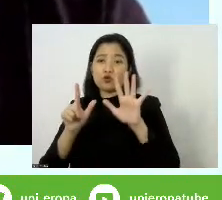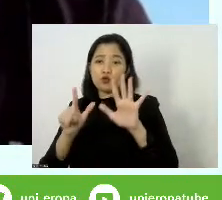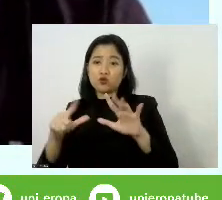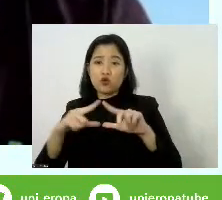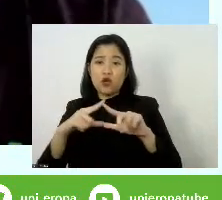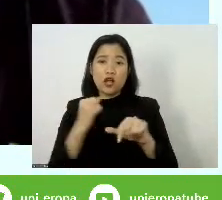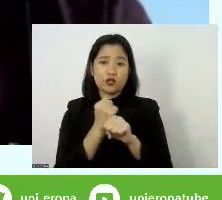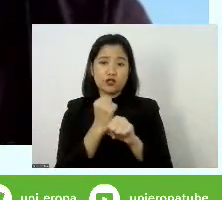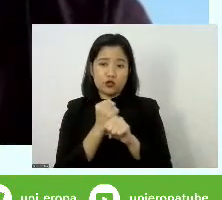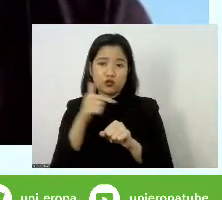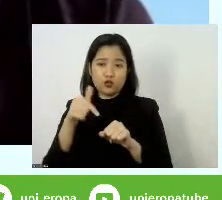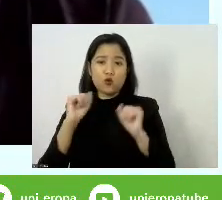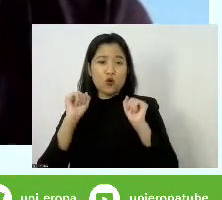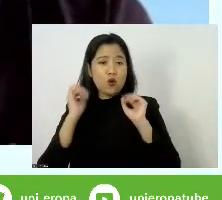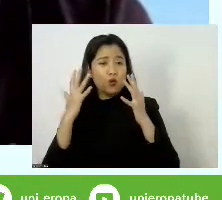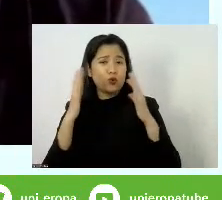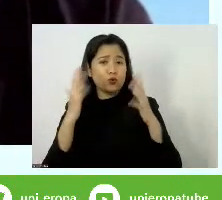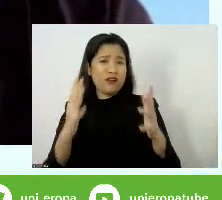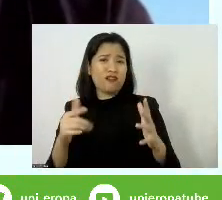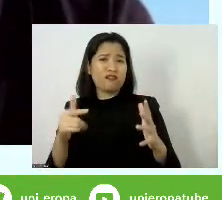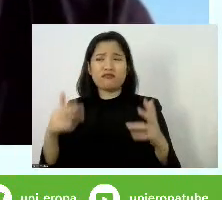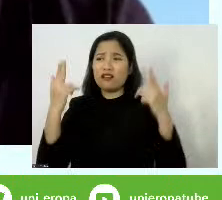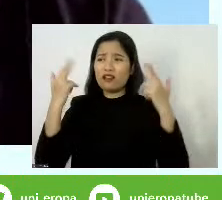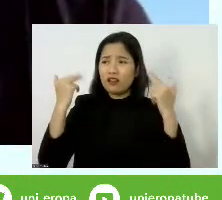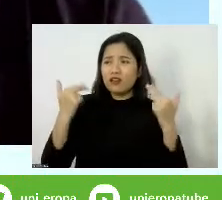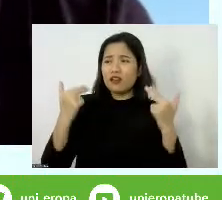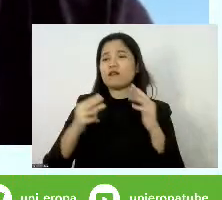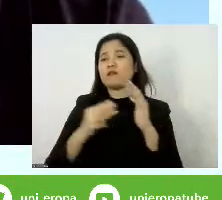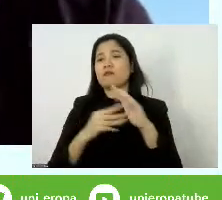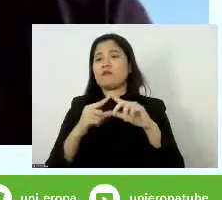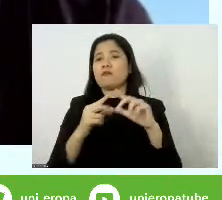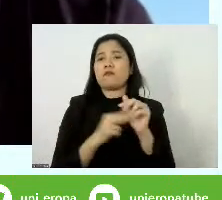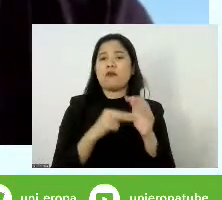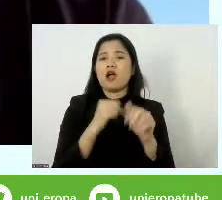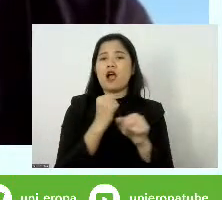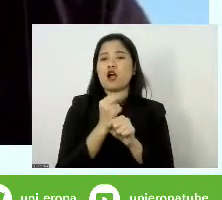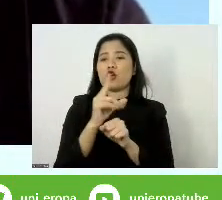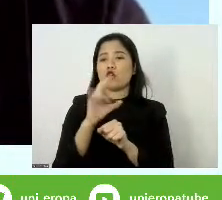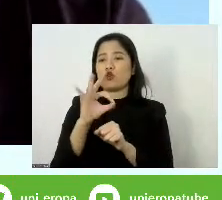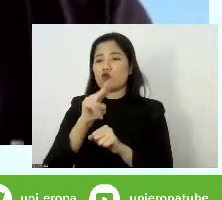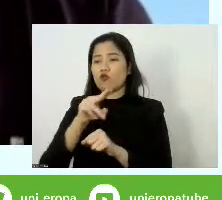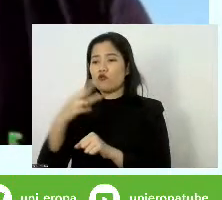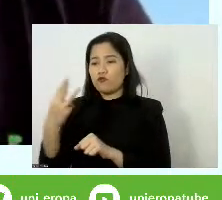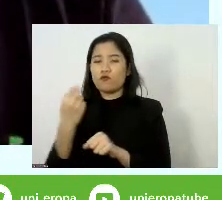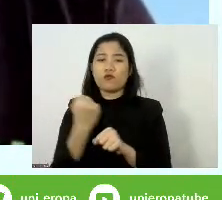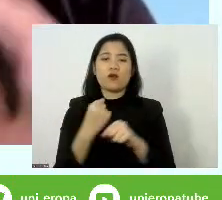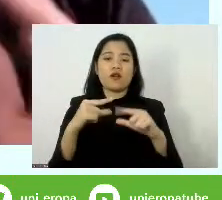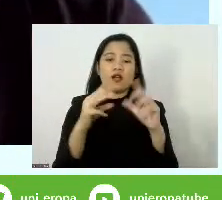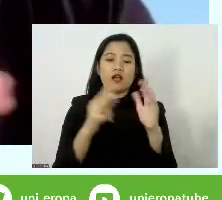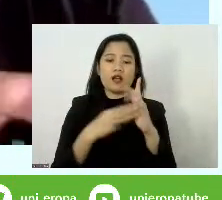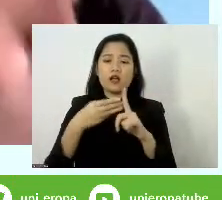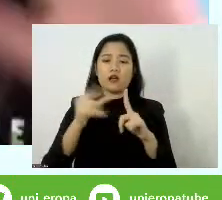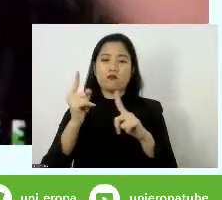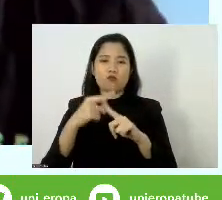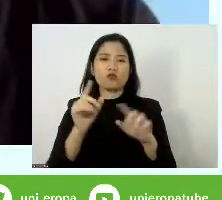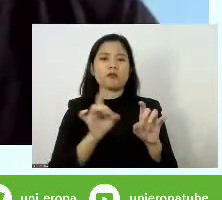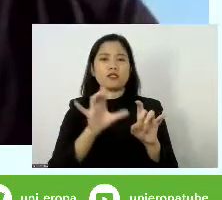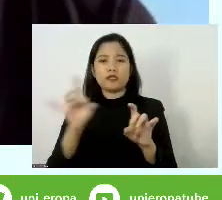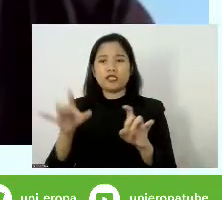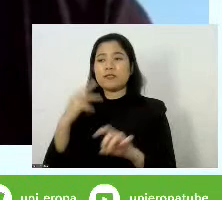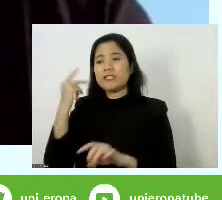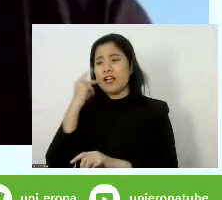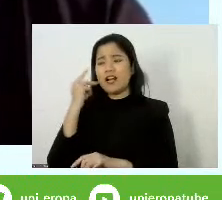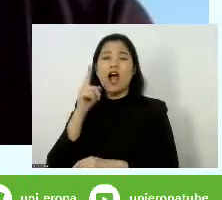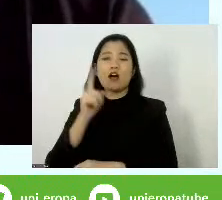kita teringat bacanya hutan hujan tropis Kita keren kita punya mangrove kita punya gambut yang keren-keren dan perlu Jaga dan gak cuman kita-kita trus